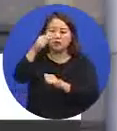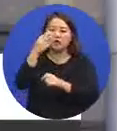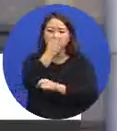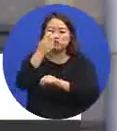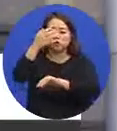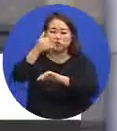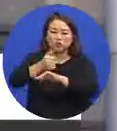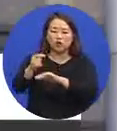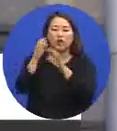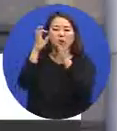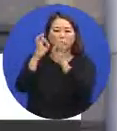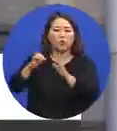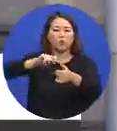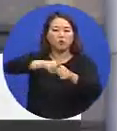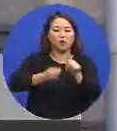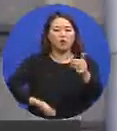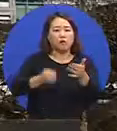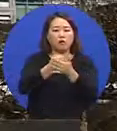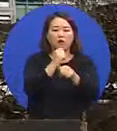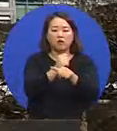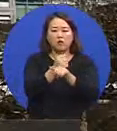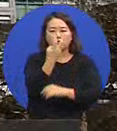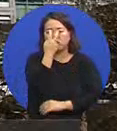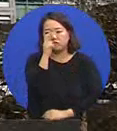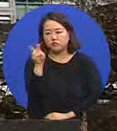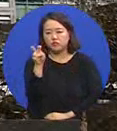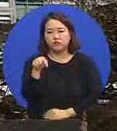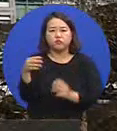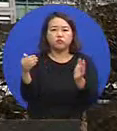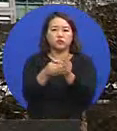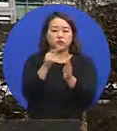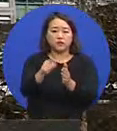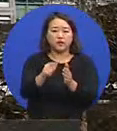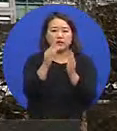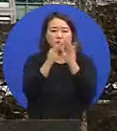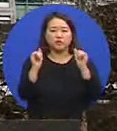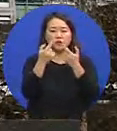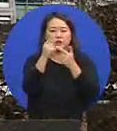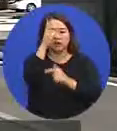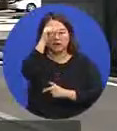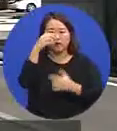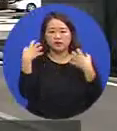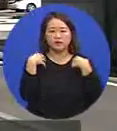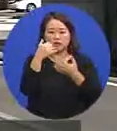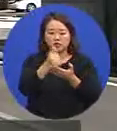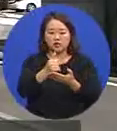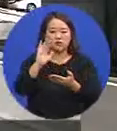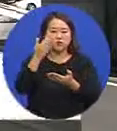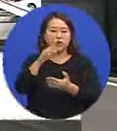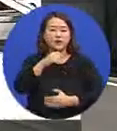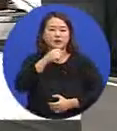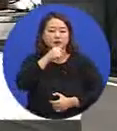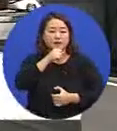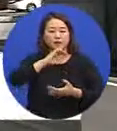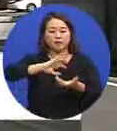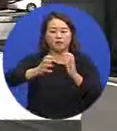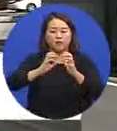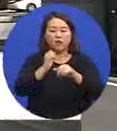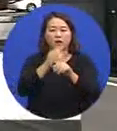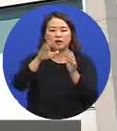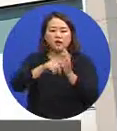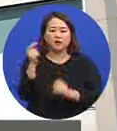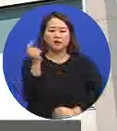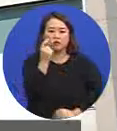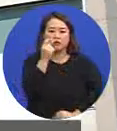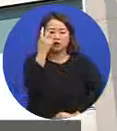경감을 징계하겠다며 지켜만 보고 있습니다. 전북 경찰청장이 최근 기자 간담회에서 철저한 수사를